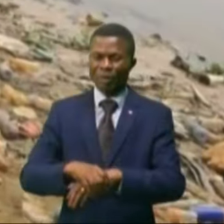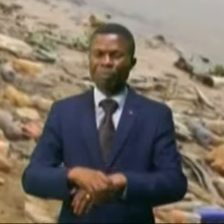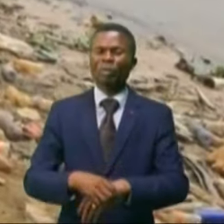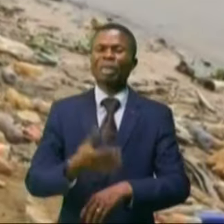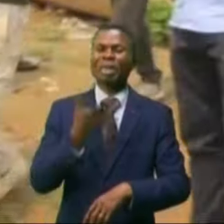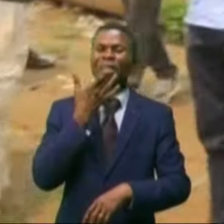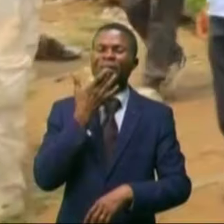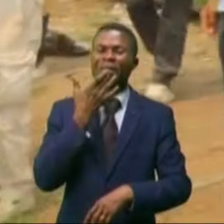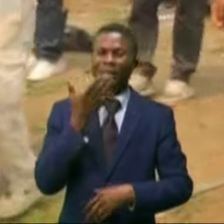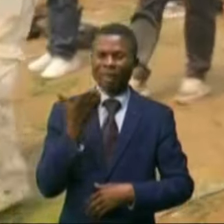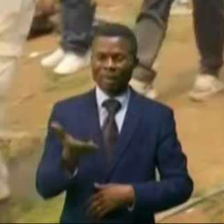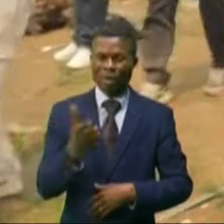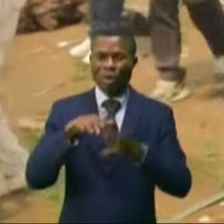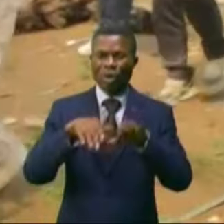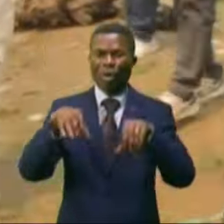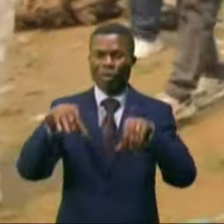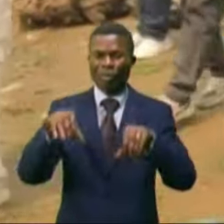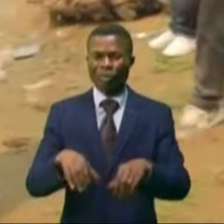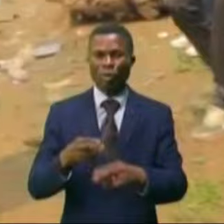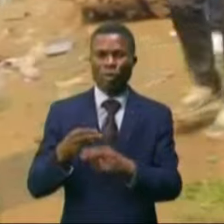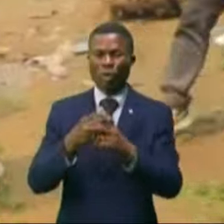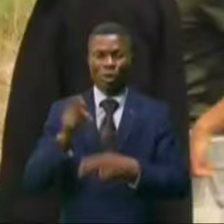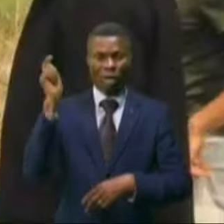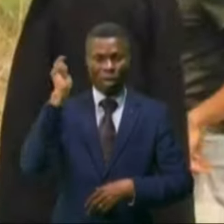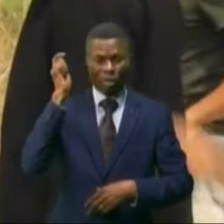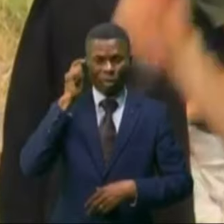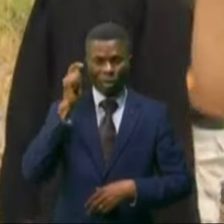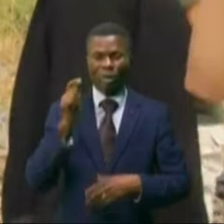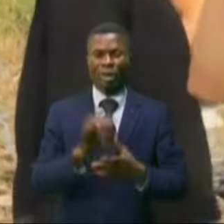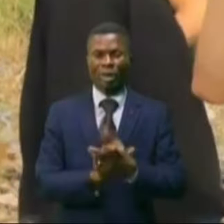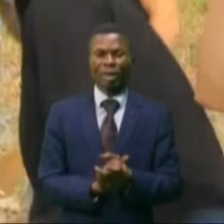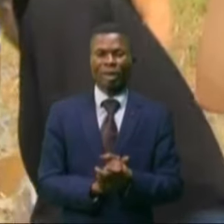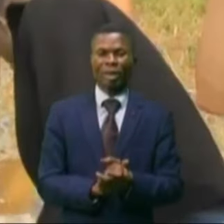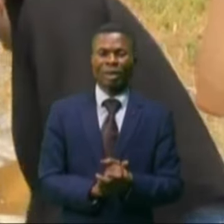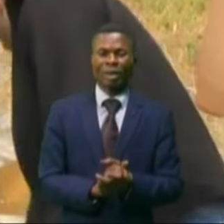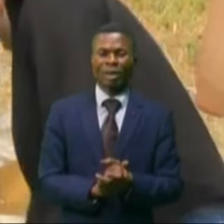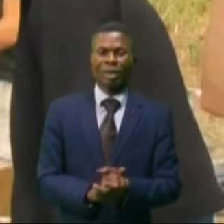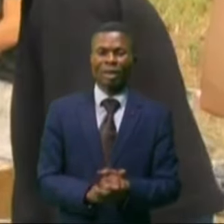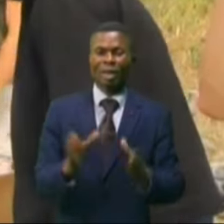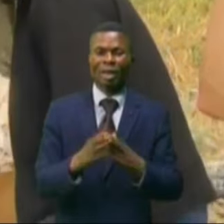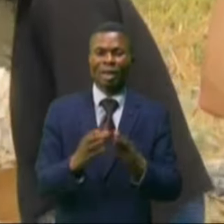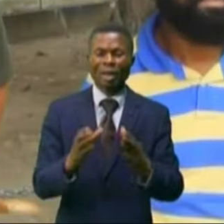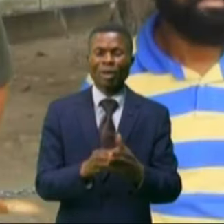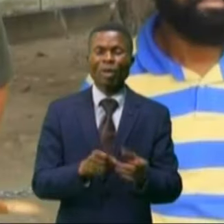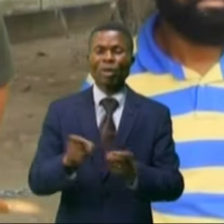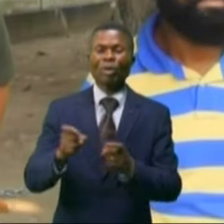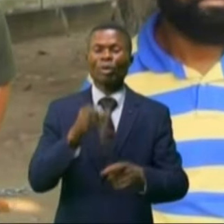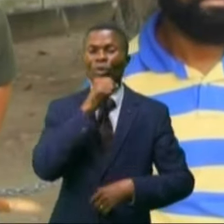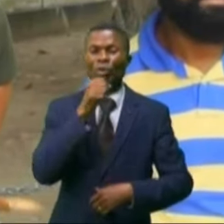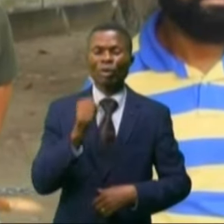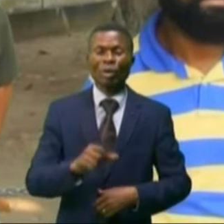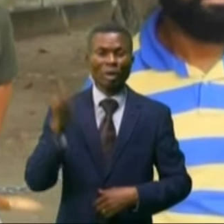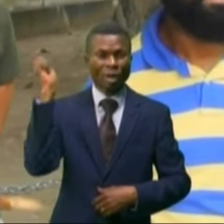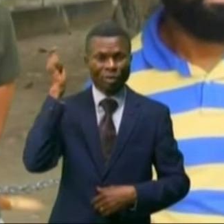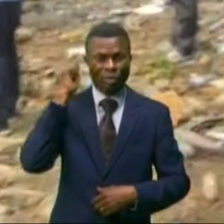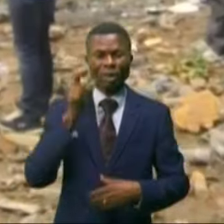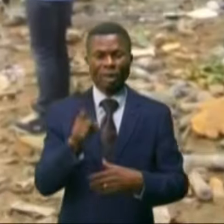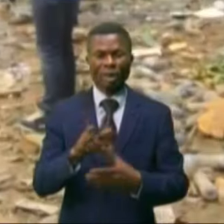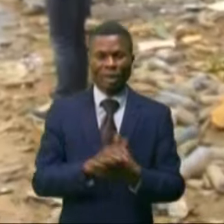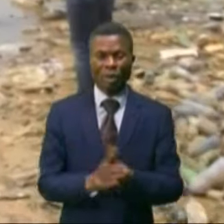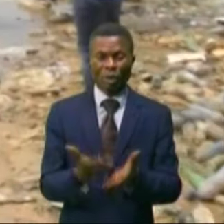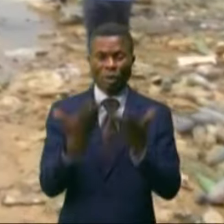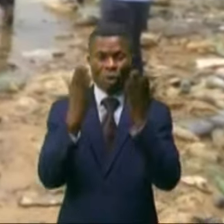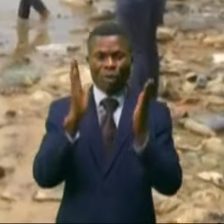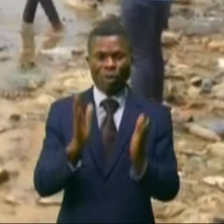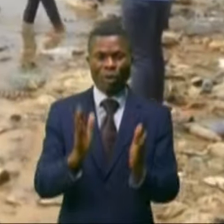rivières. Sous la supervision du professeur Adim Bouivis, doyen de cette faculté, et professeur Bouvig, ces étudiants